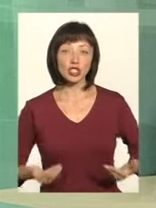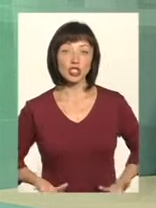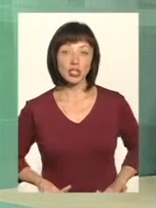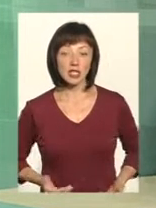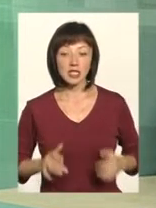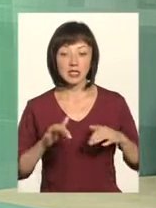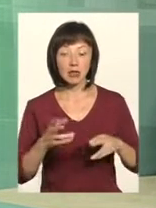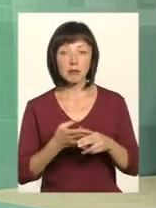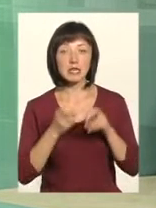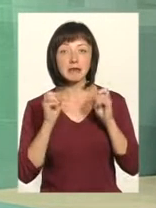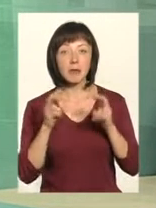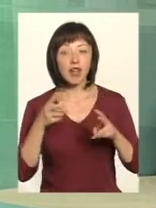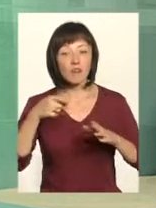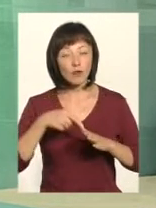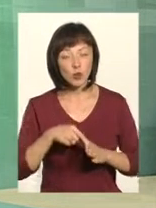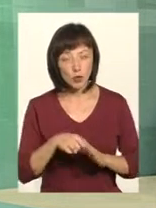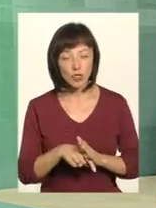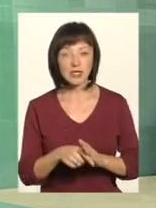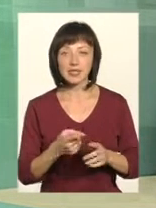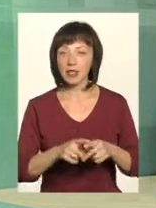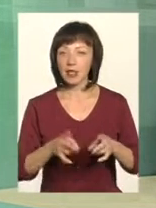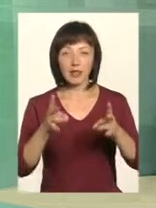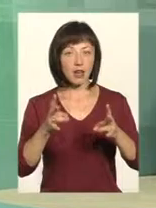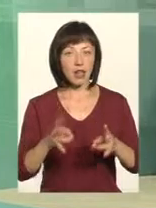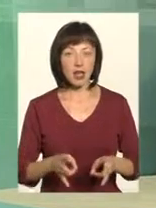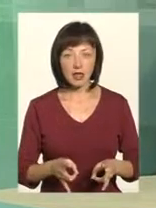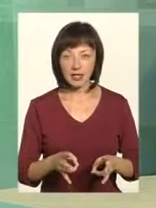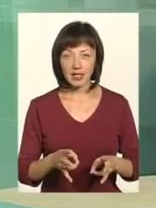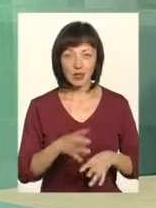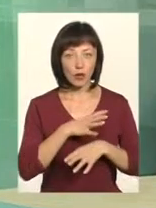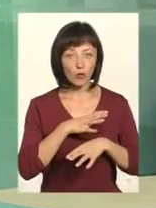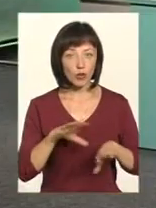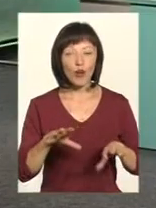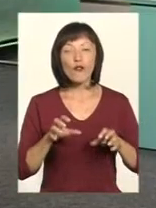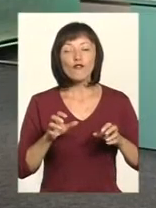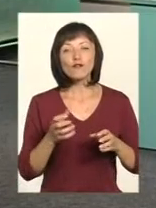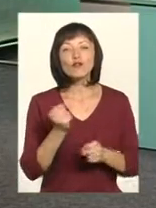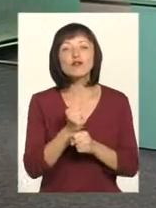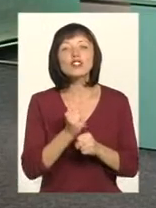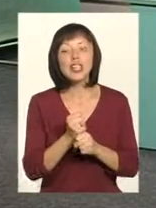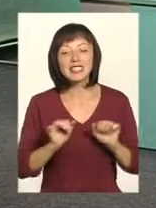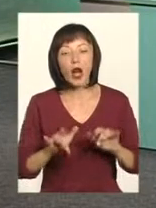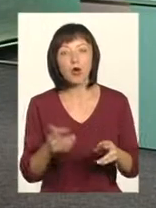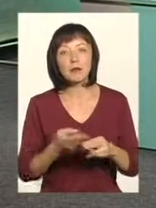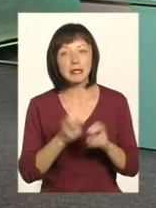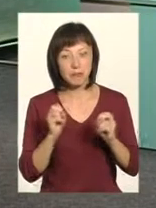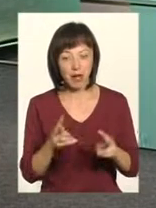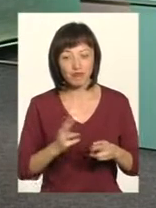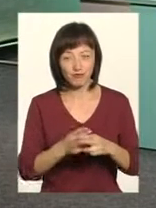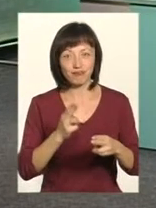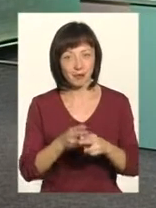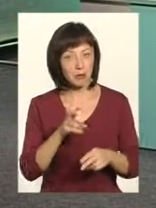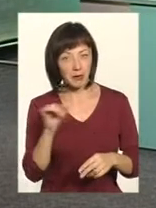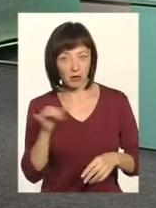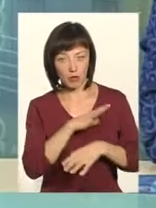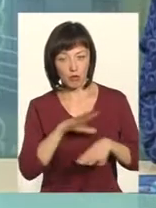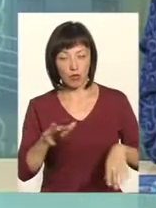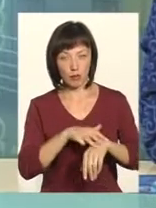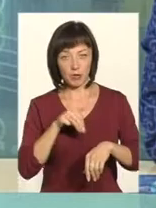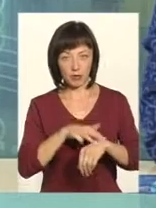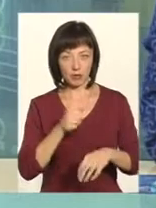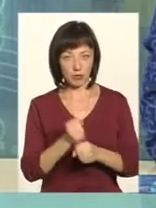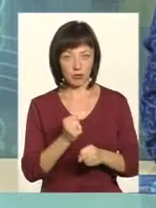безпеки, внутрішньої безпеки, то, очевидно, цієї трагедії би не сталося. А заходи безпеки щодо безпосередньо з боку органів